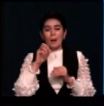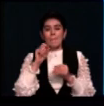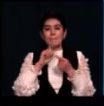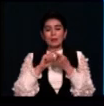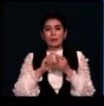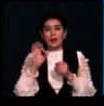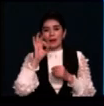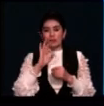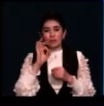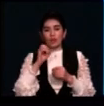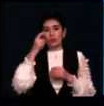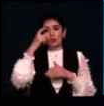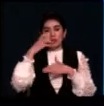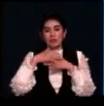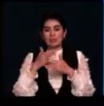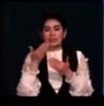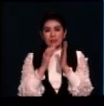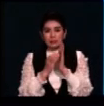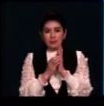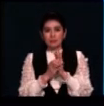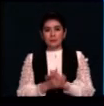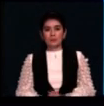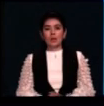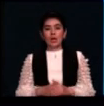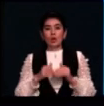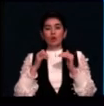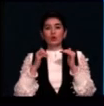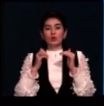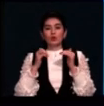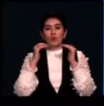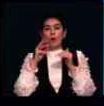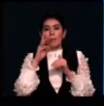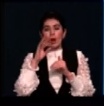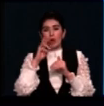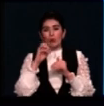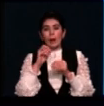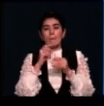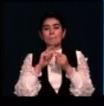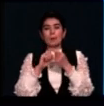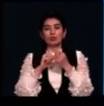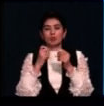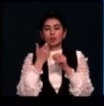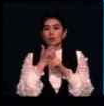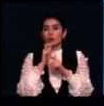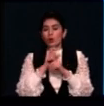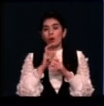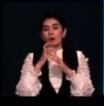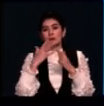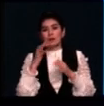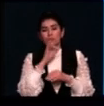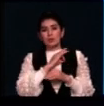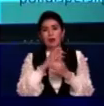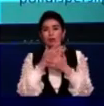haqida tushunchalar bilan tanishamiz. Yuqori molekulyar birikmalar hayotimizda juda ham katta o'rin tutadigan,